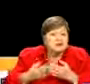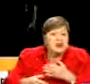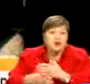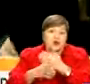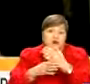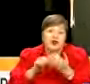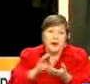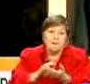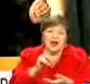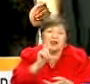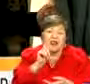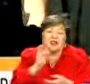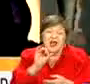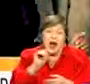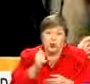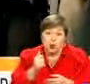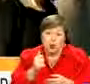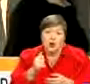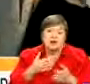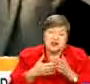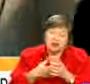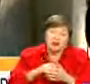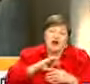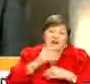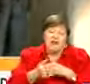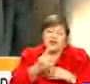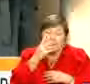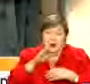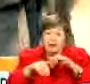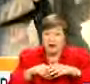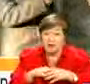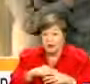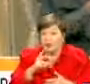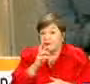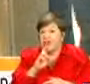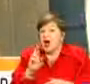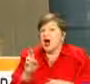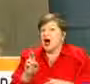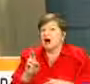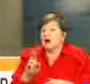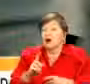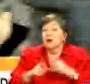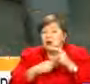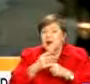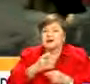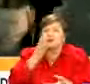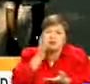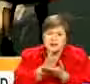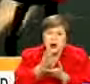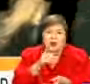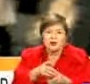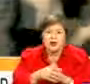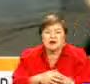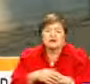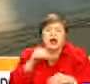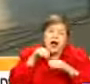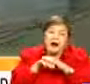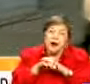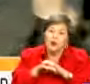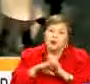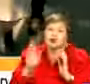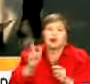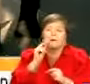pe Sorin Grindeanu pentru funcția de vicepremier. Însă lucrurile se vor tranșa, așa cum menționam, în interiorul partidului